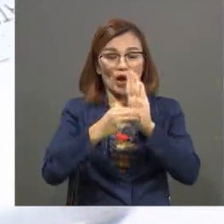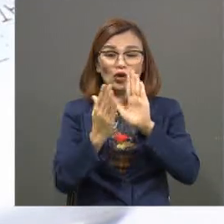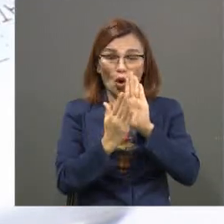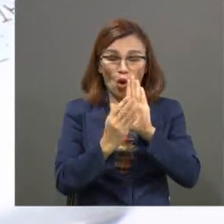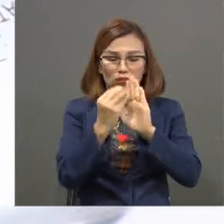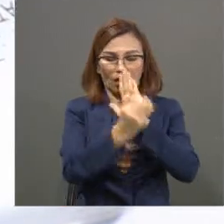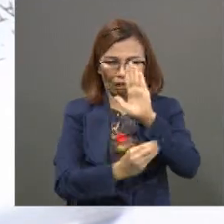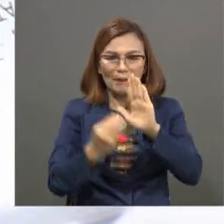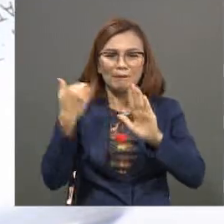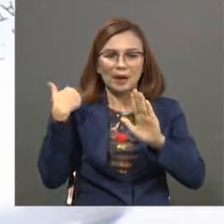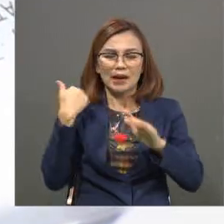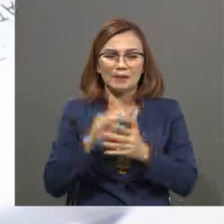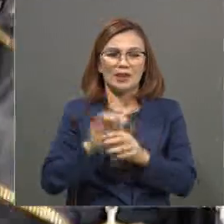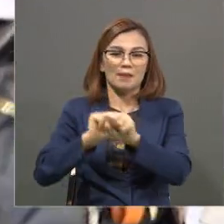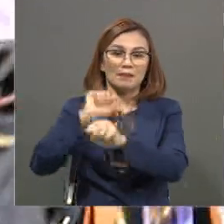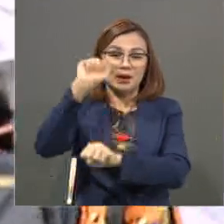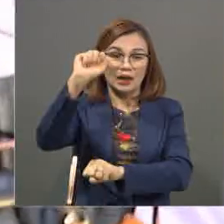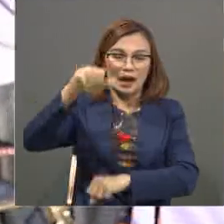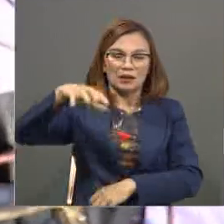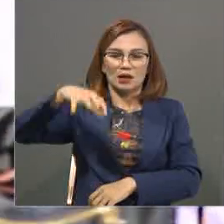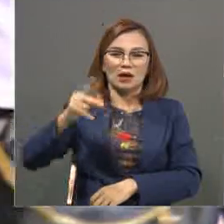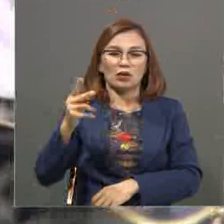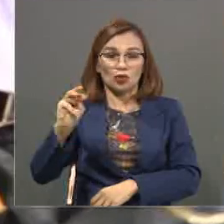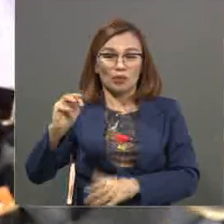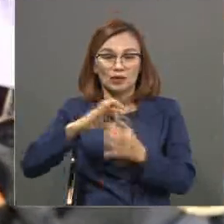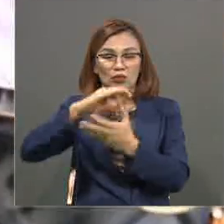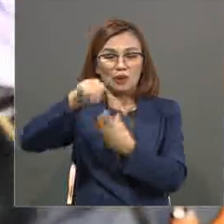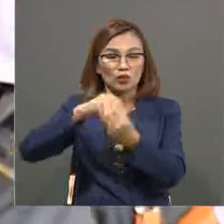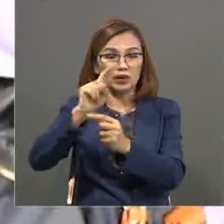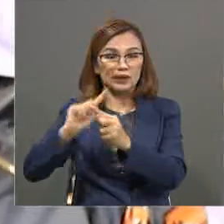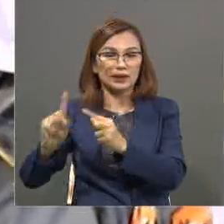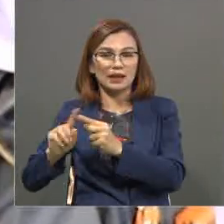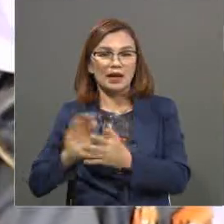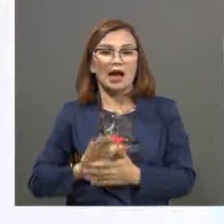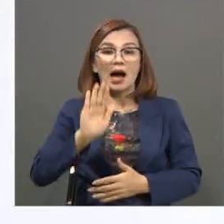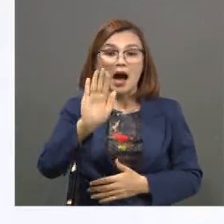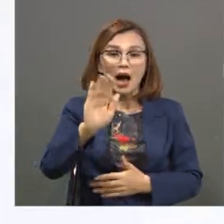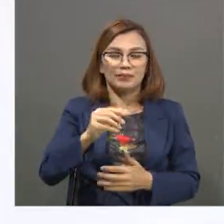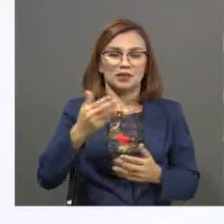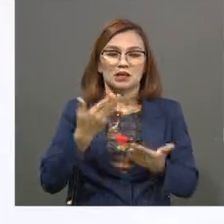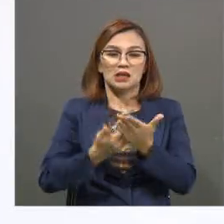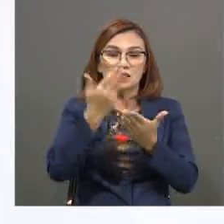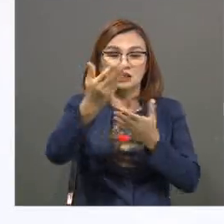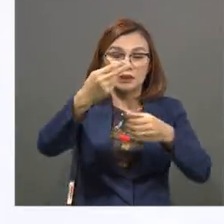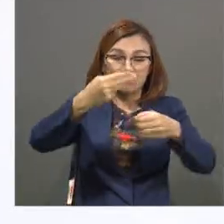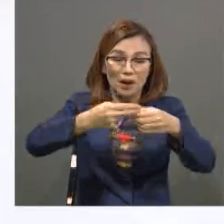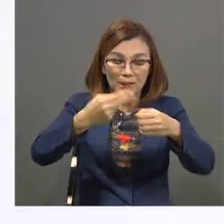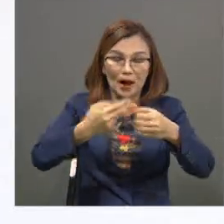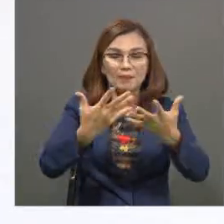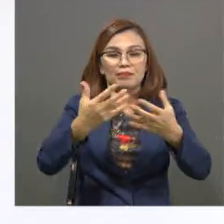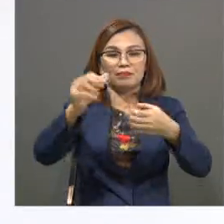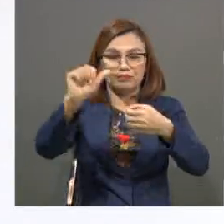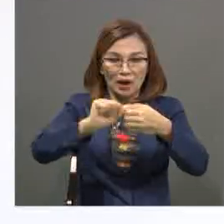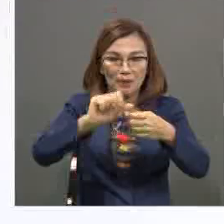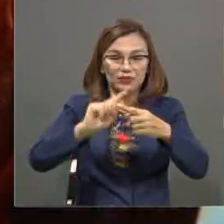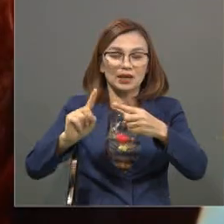ประกาศของกรมธุรกิจพลังงานห้ามรับแลกสิทธิส่วนลดค่าซื้อก๊าซหุงต้มเป็นเงินสดสินค้าหรือสิ่งตอบแทน